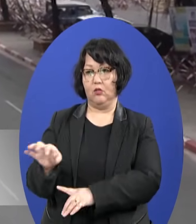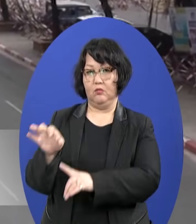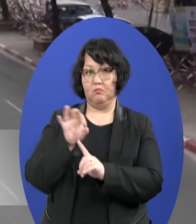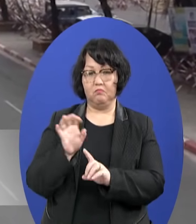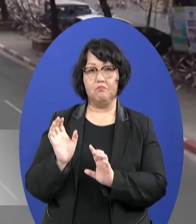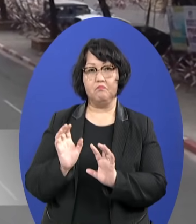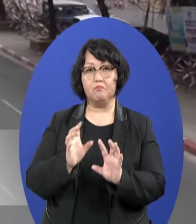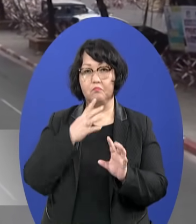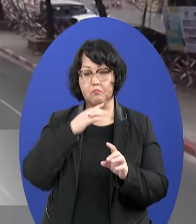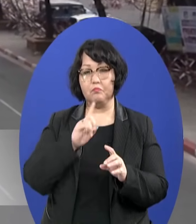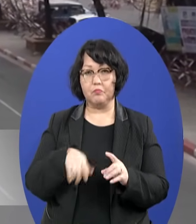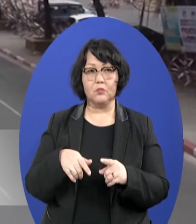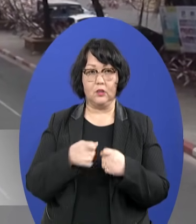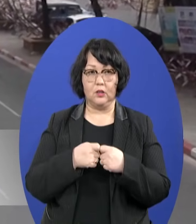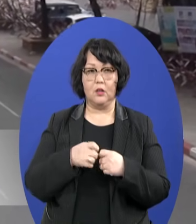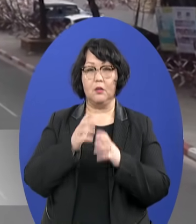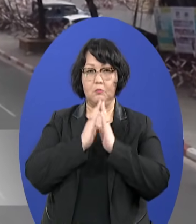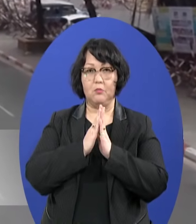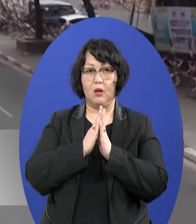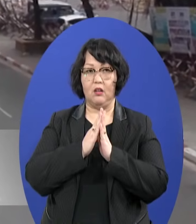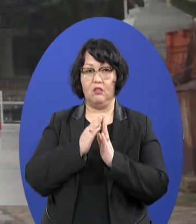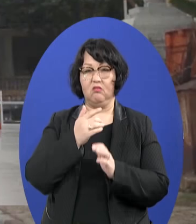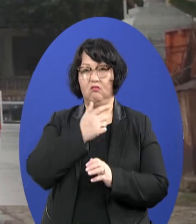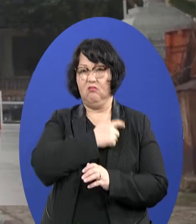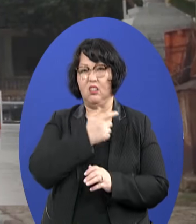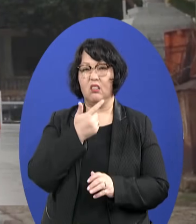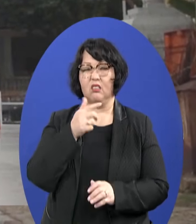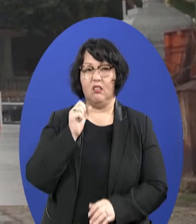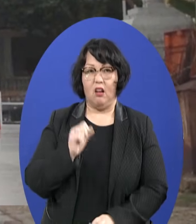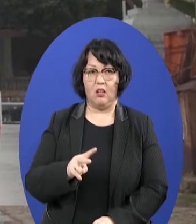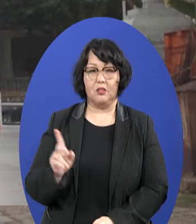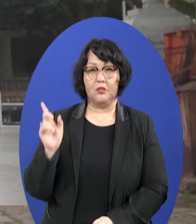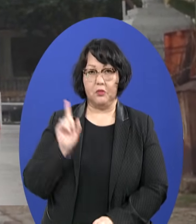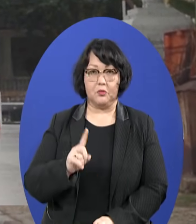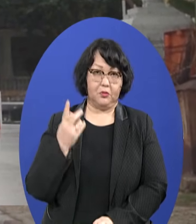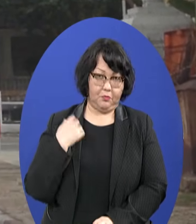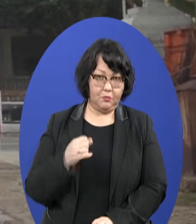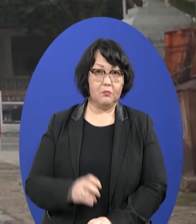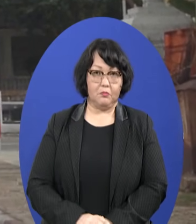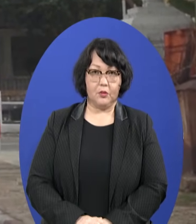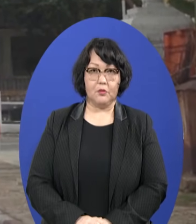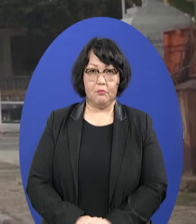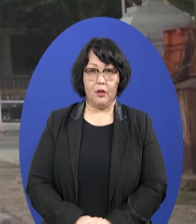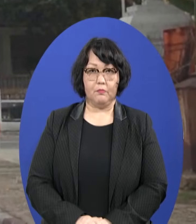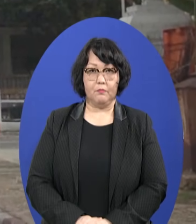тохиролцоонд хүрсэн. За энэ уулзалтанд Мьянмарын генерал Мин Аун Хлайн ч оролцож байсан юм а.